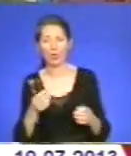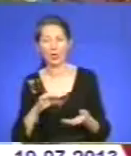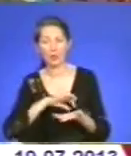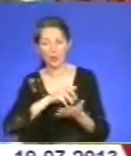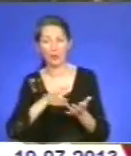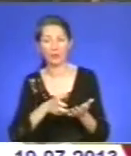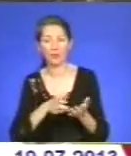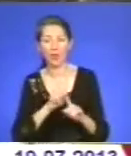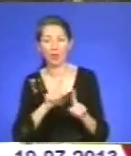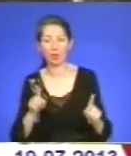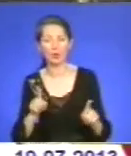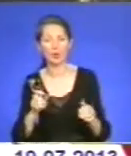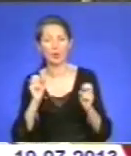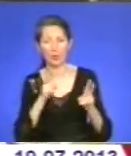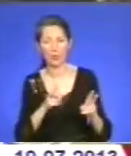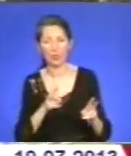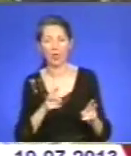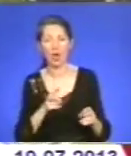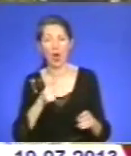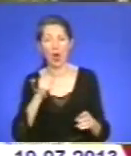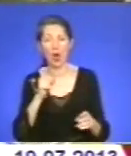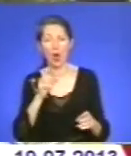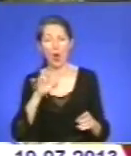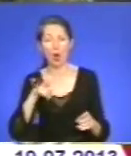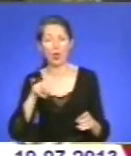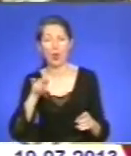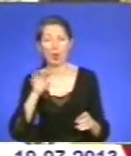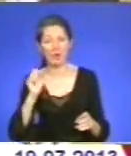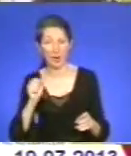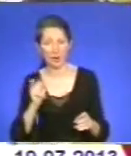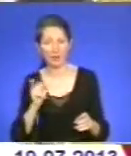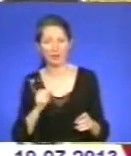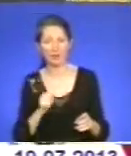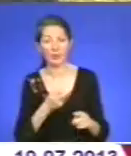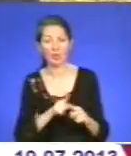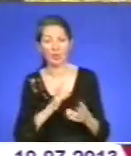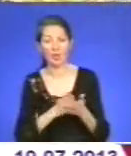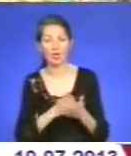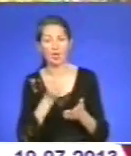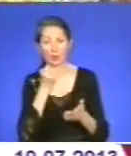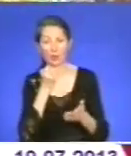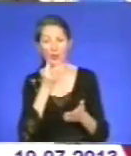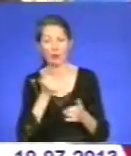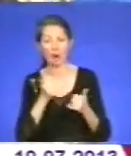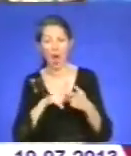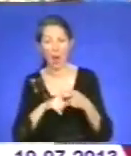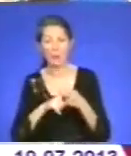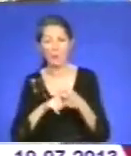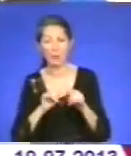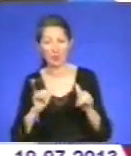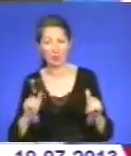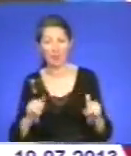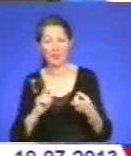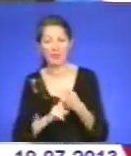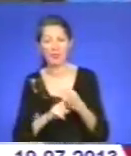Особливо небезпечний у теплу хору холодець, який є чудовим поживним середовищем для бактерій. Заразитись кишковими інфекціями